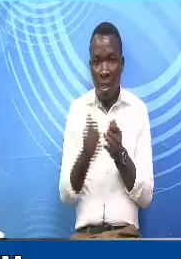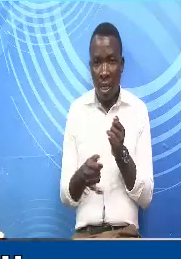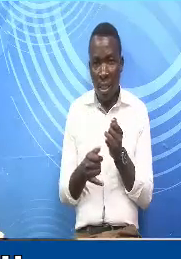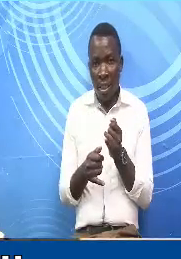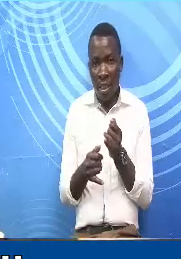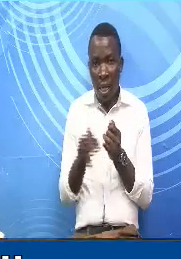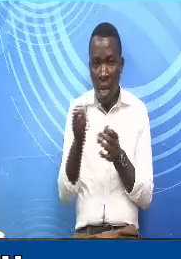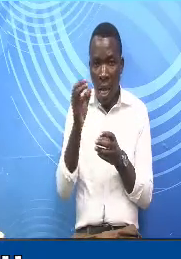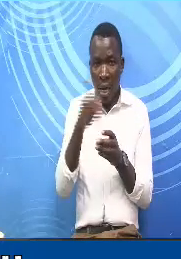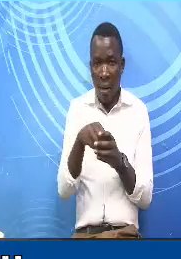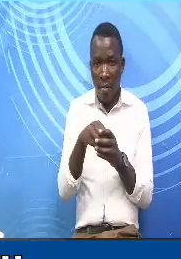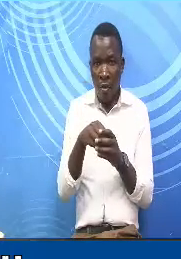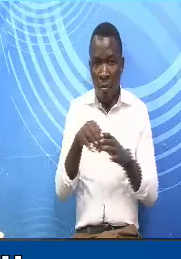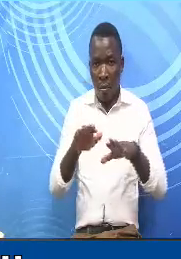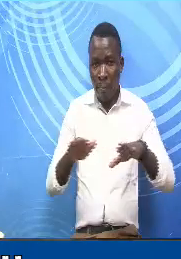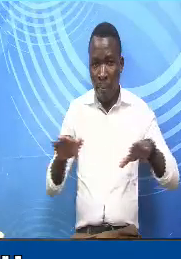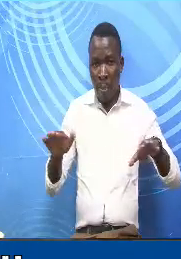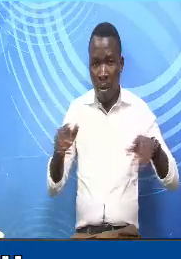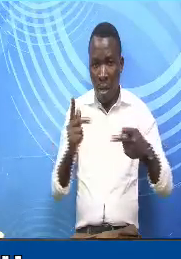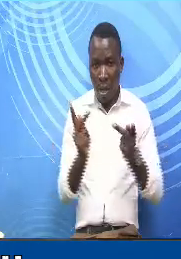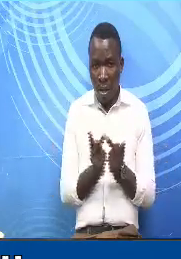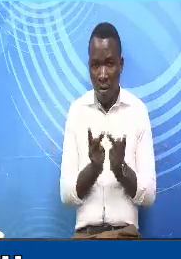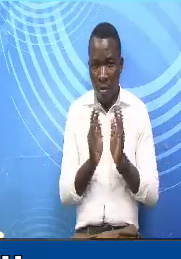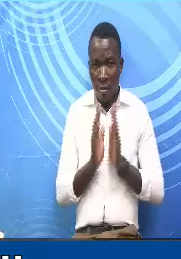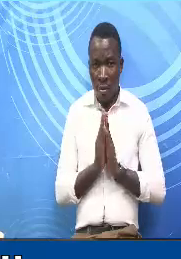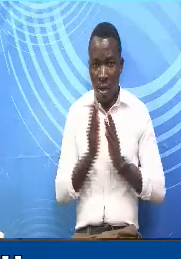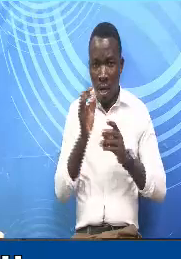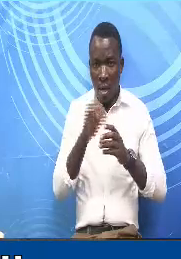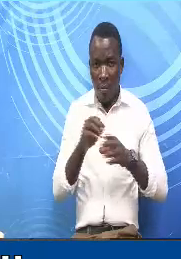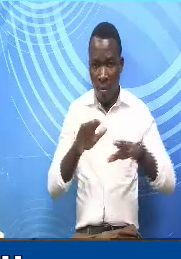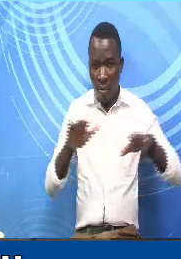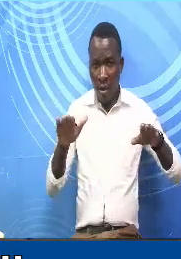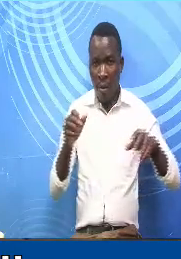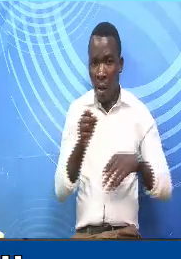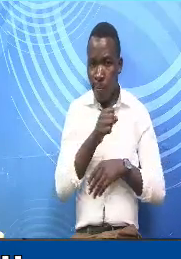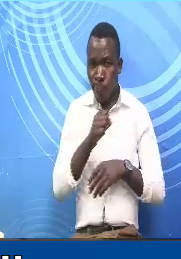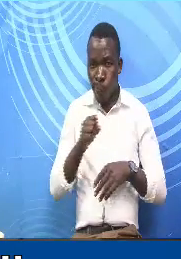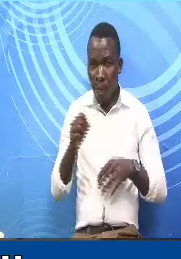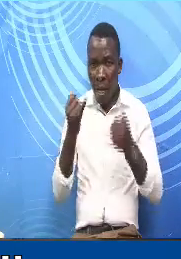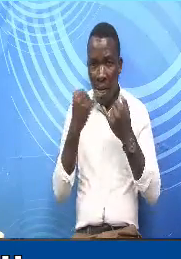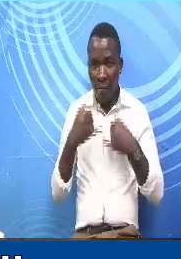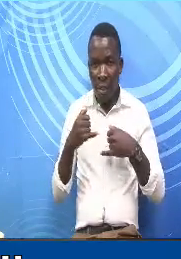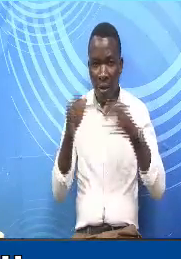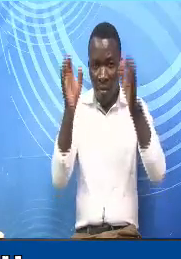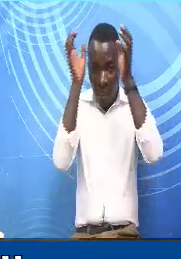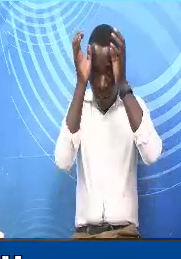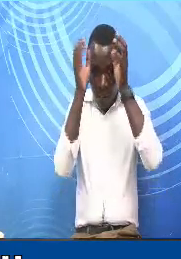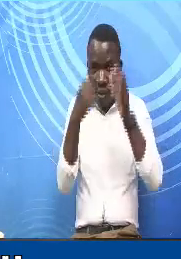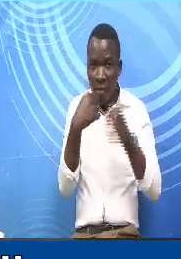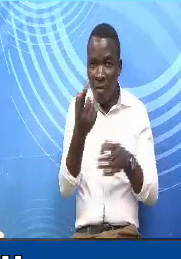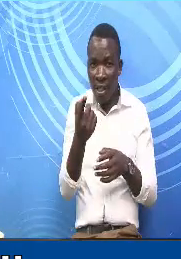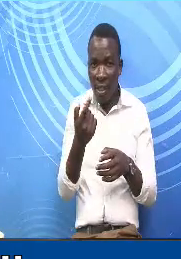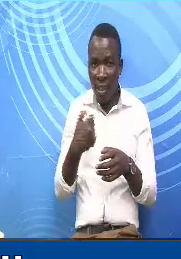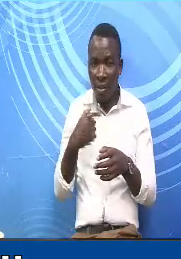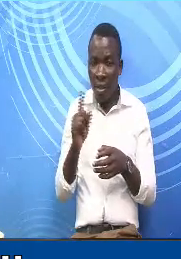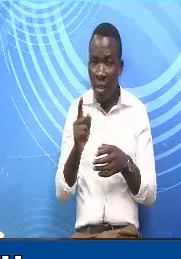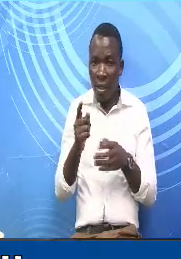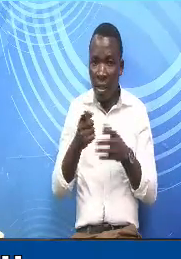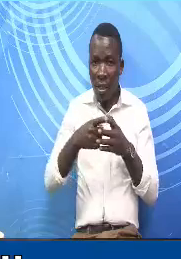hari harimo imikeka mu bantu nari ndimo ndasengera iyi mice ishaje arambwira ngo nyikorere ndamubwirane njyewe ndasohora ibyo nazanye